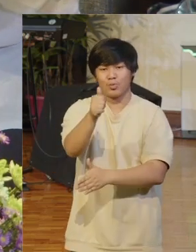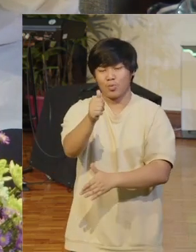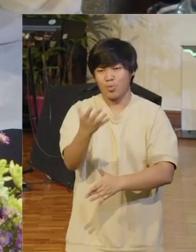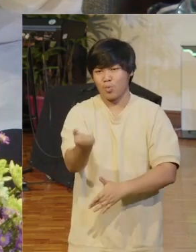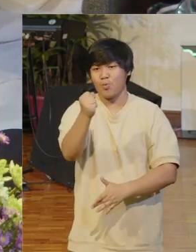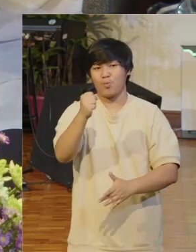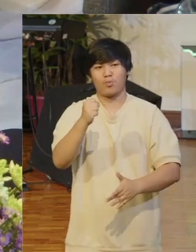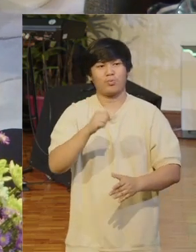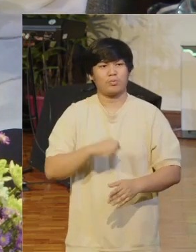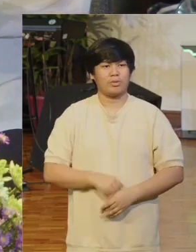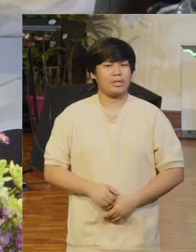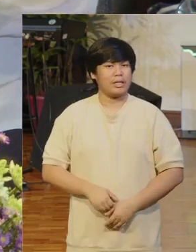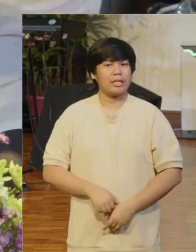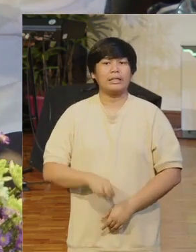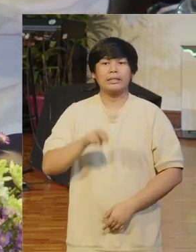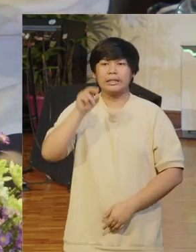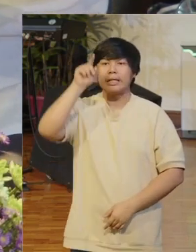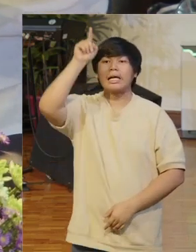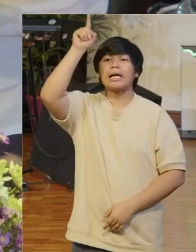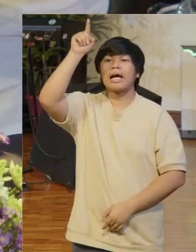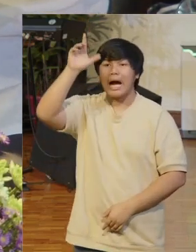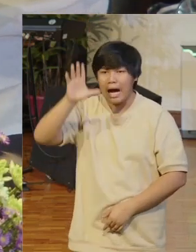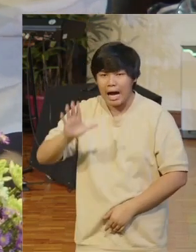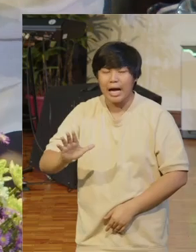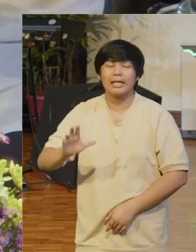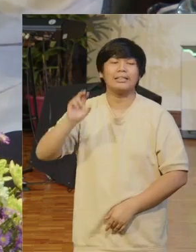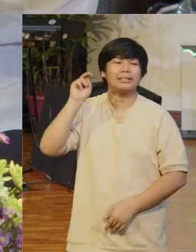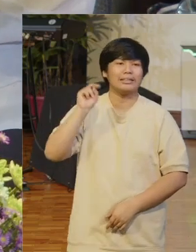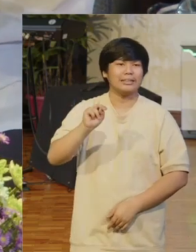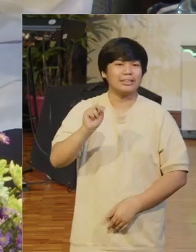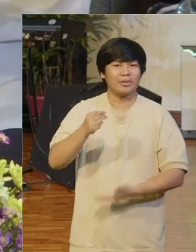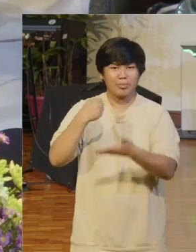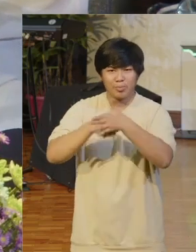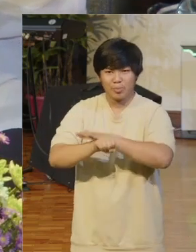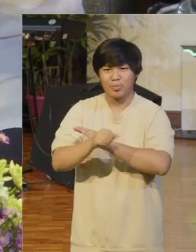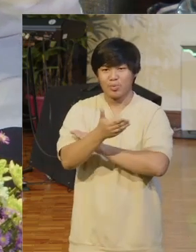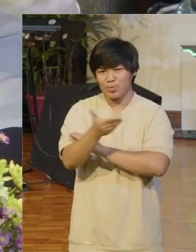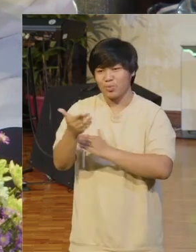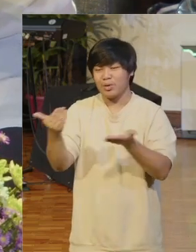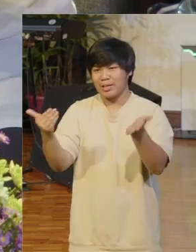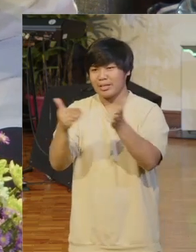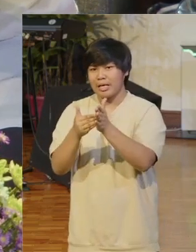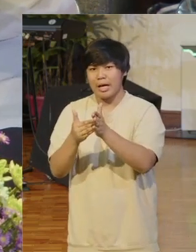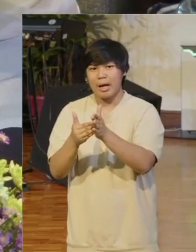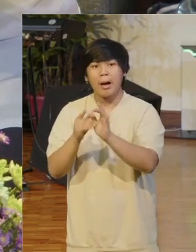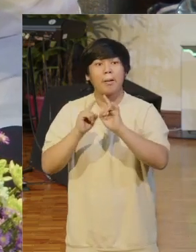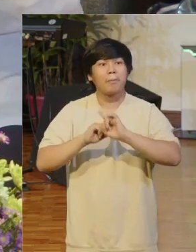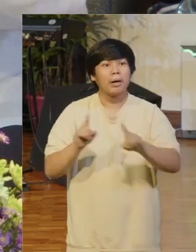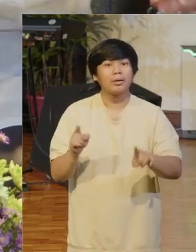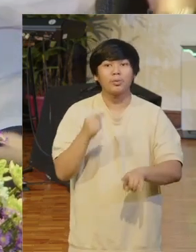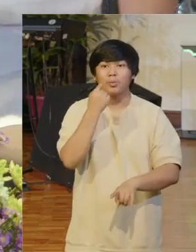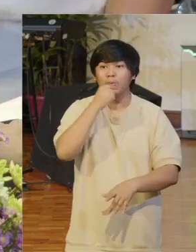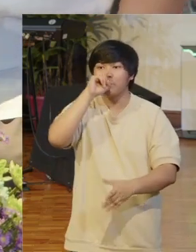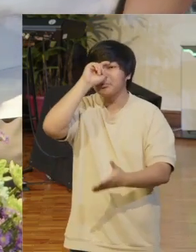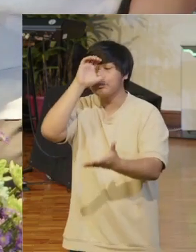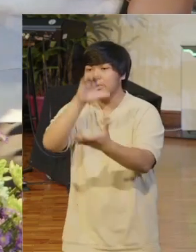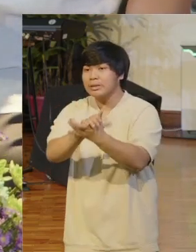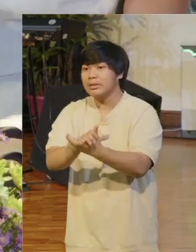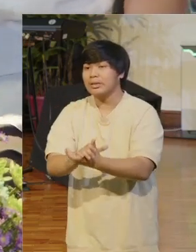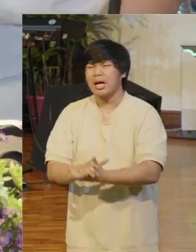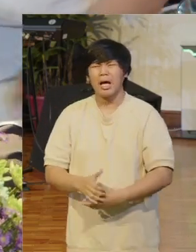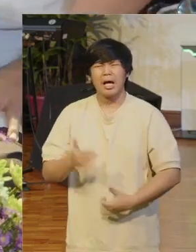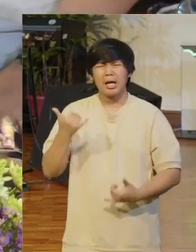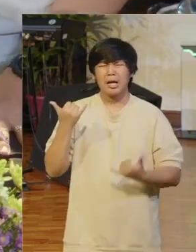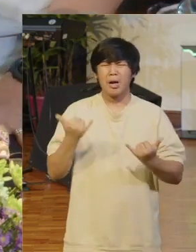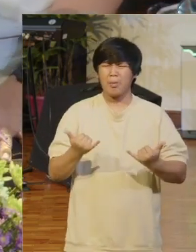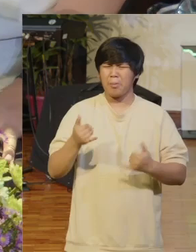mo. Kailangan i-born again kita. Pero, whoever believes. Aba, teka muna, pastor, para